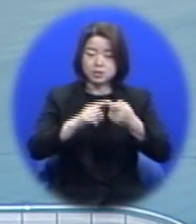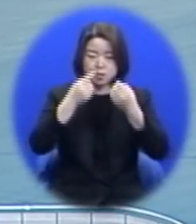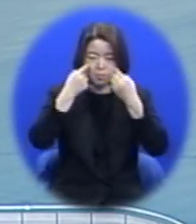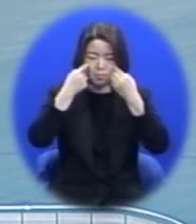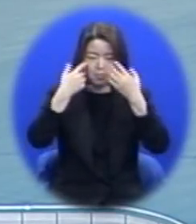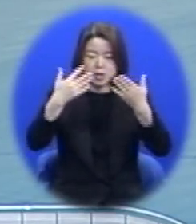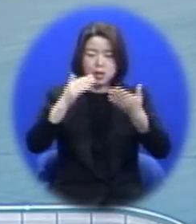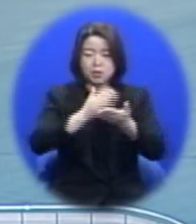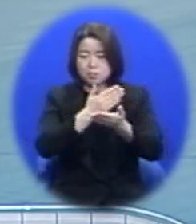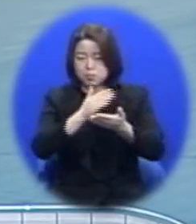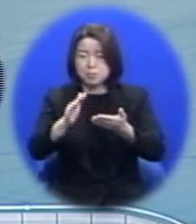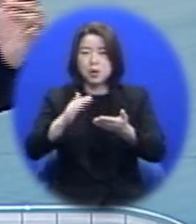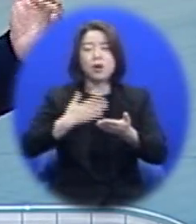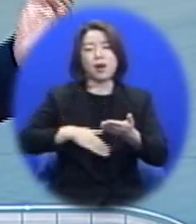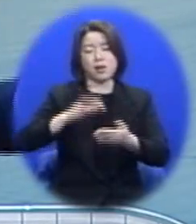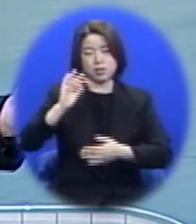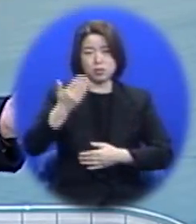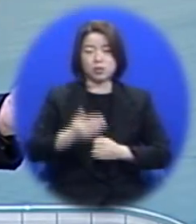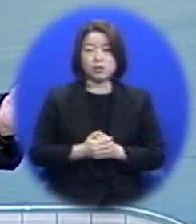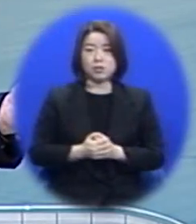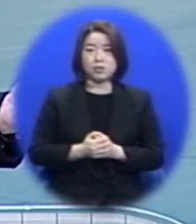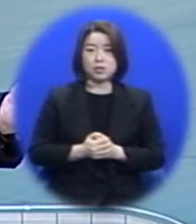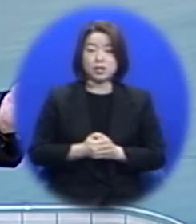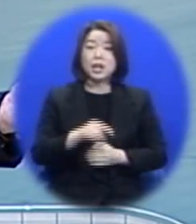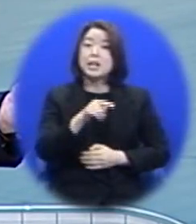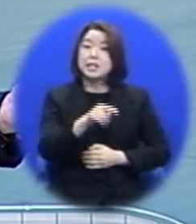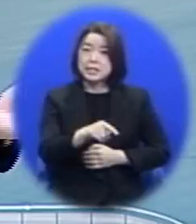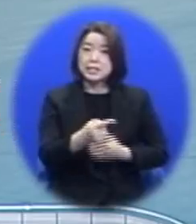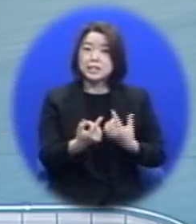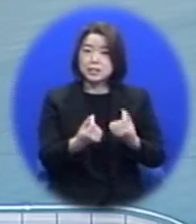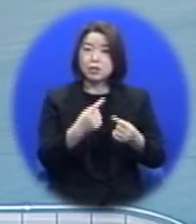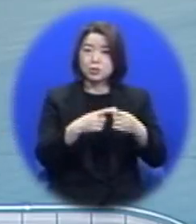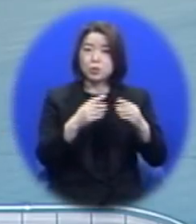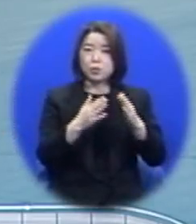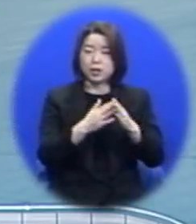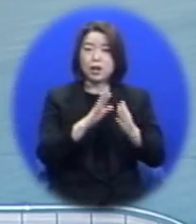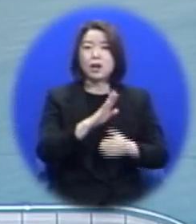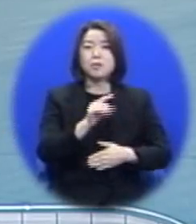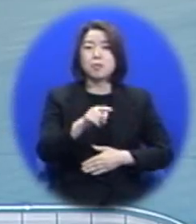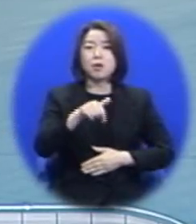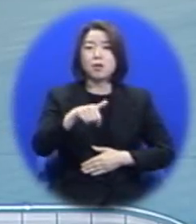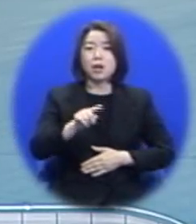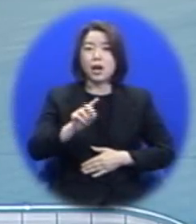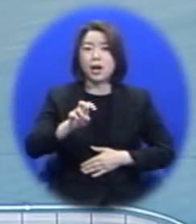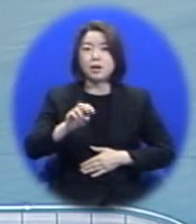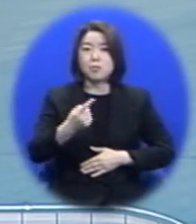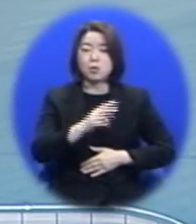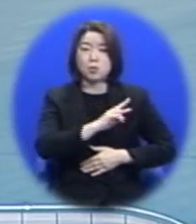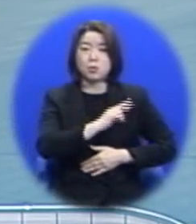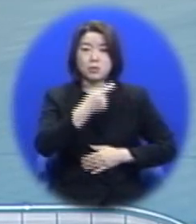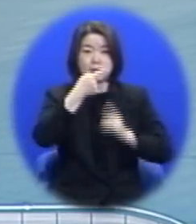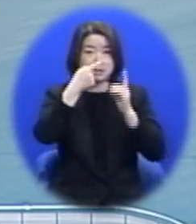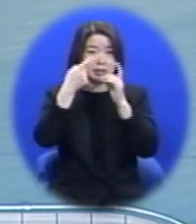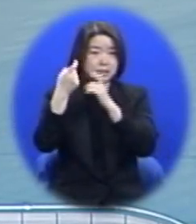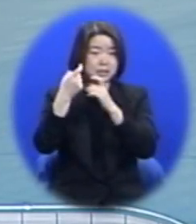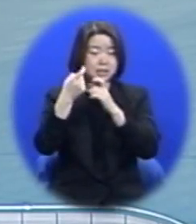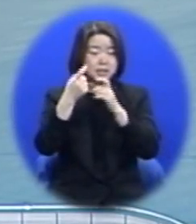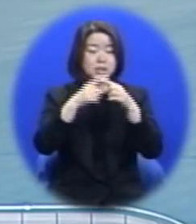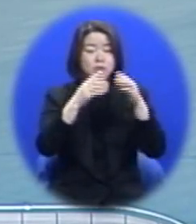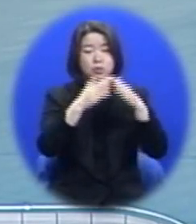됩니다. 자, 이런 교회가 버가모 교회였습니다. 그런데 그 버가모 교회가 책망을 받은 것이